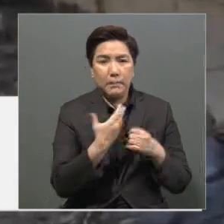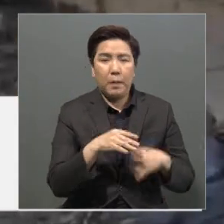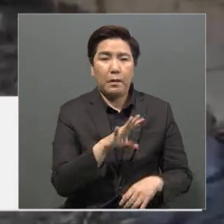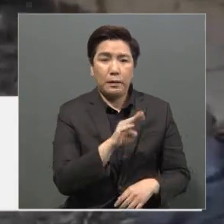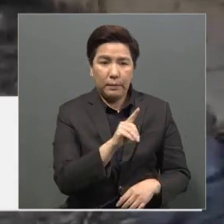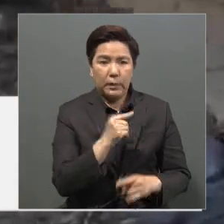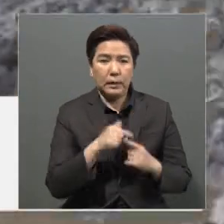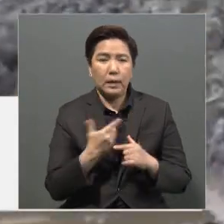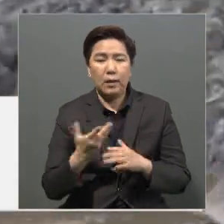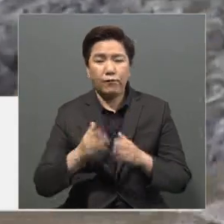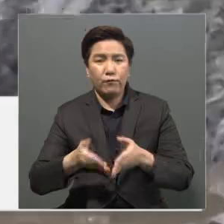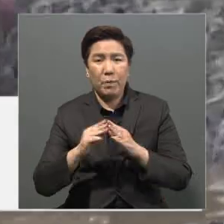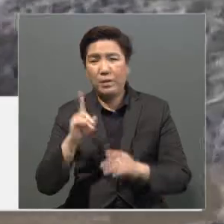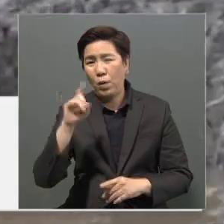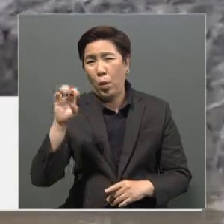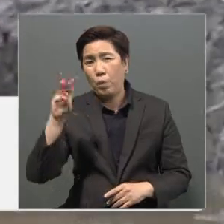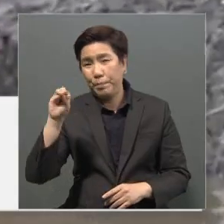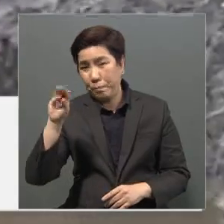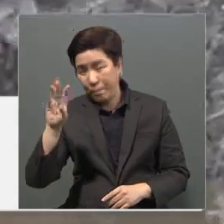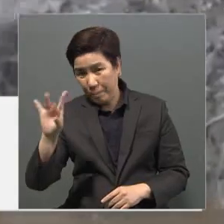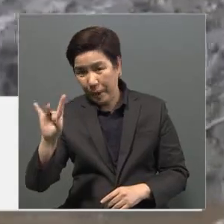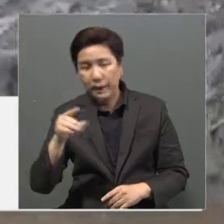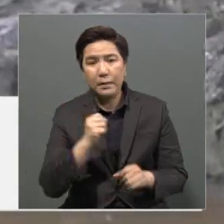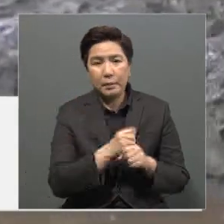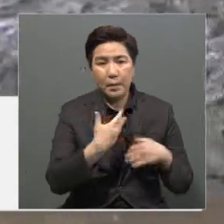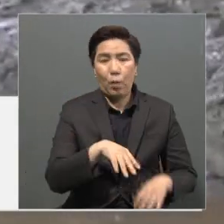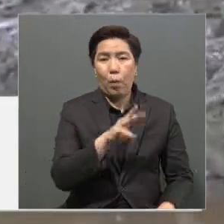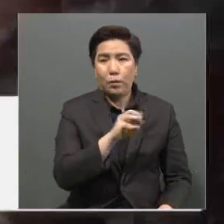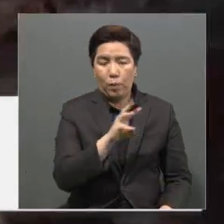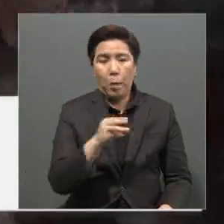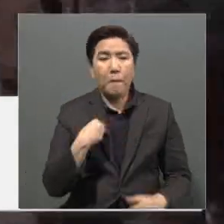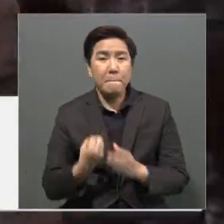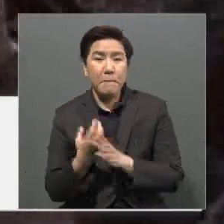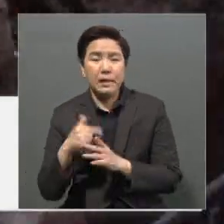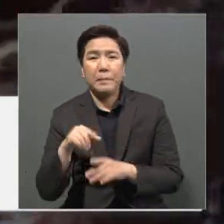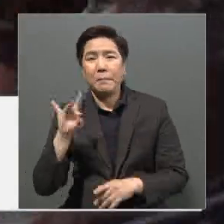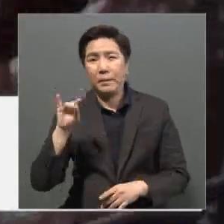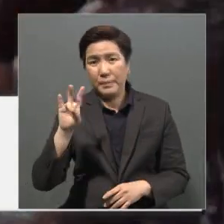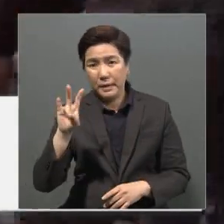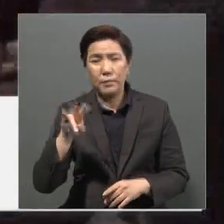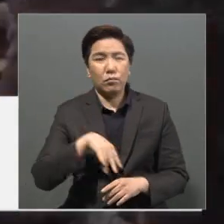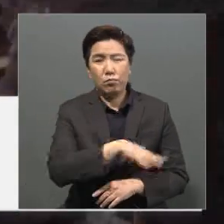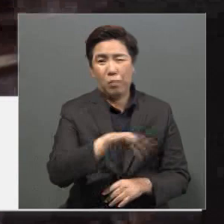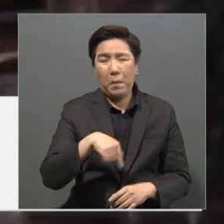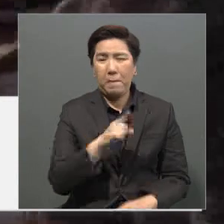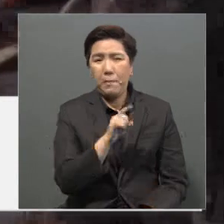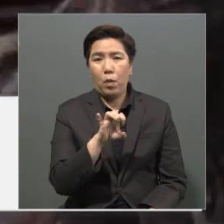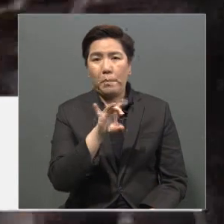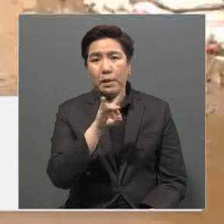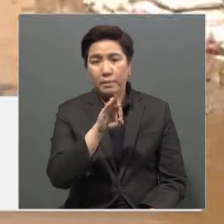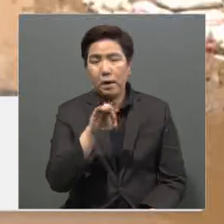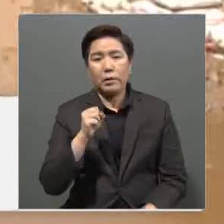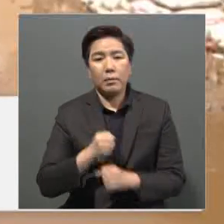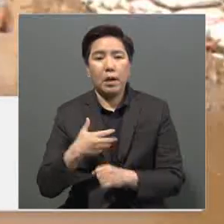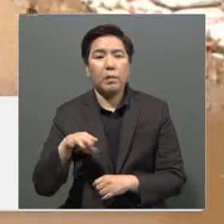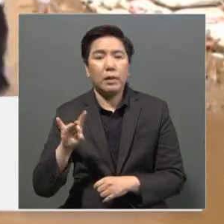แล้ว66หลังจาก 168หลังชุมชนไม้ลุงขนฟื้นฟูแล้ว 87หลังจาก 189หลัง